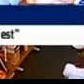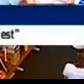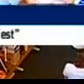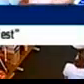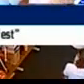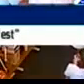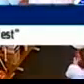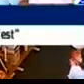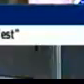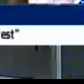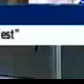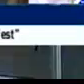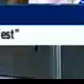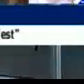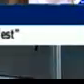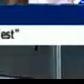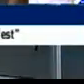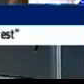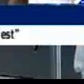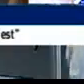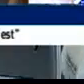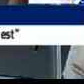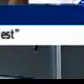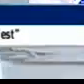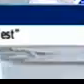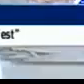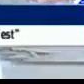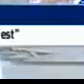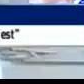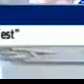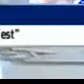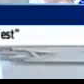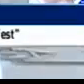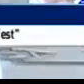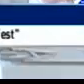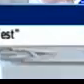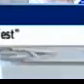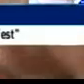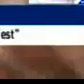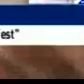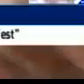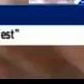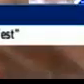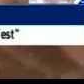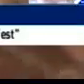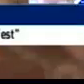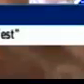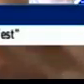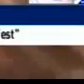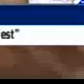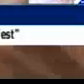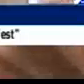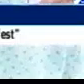Forfotă mare la Târgul Internațional de Carte, ediția 2018, sute de cititori au venit la Bookfest pentru a-și achiziționa cele mai